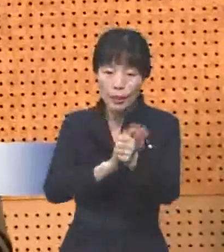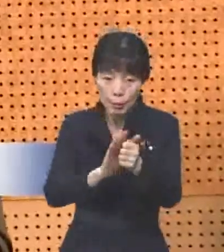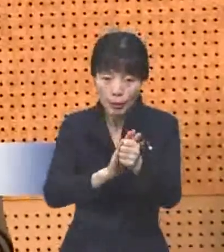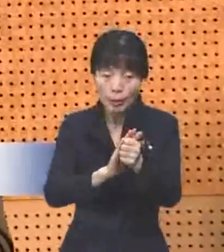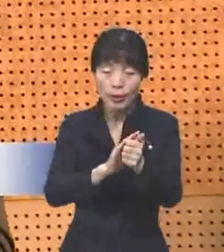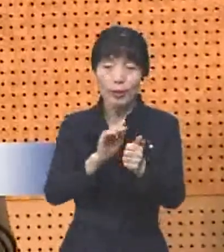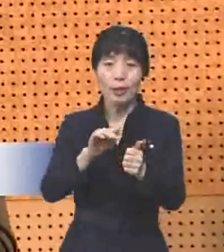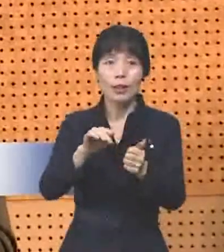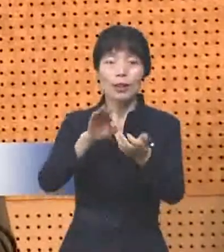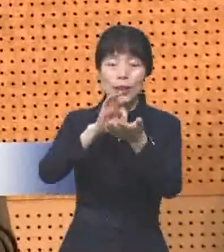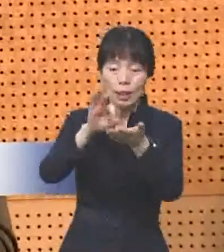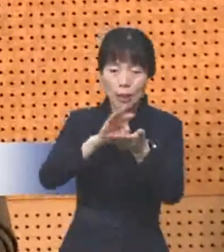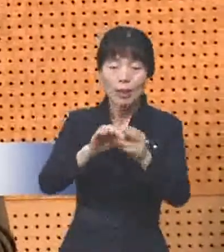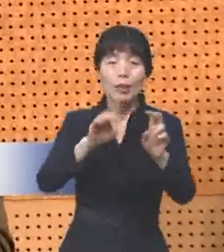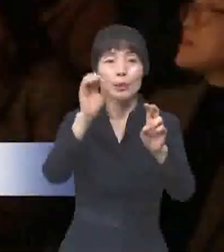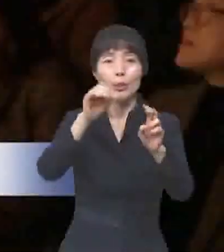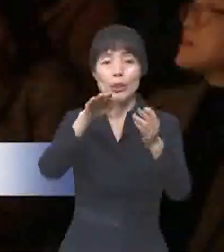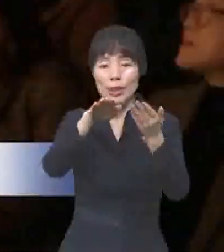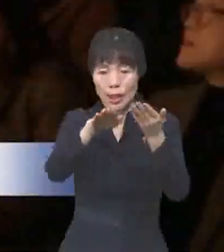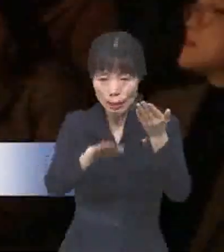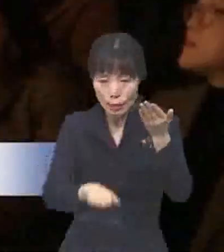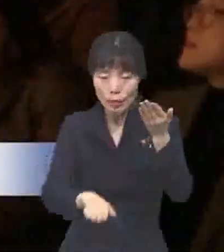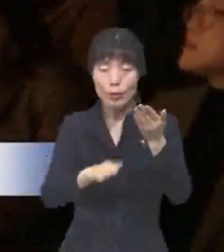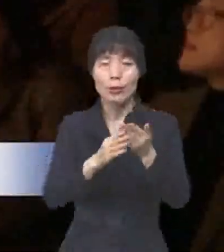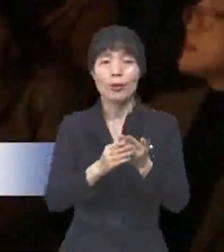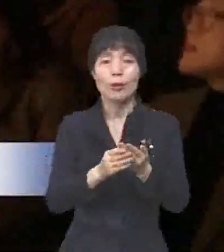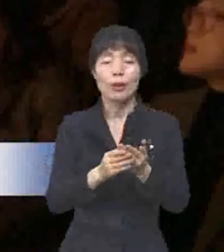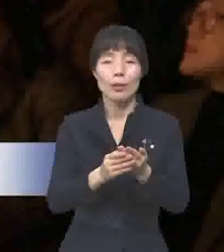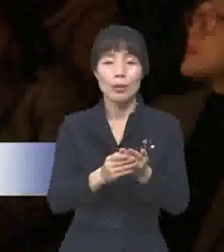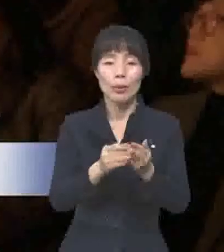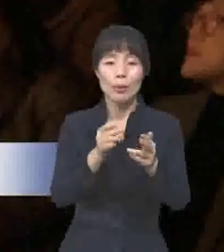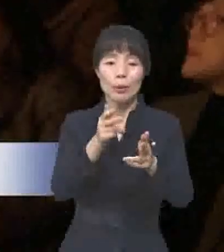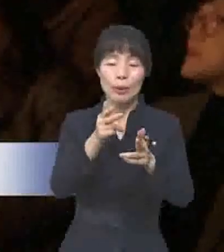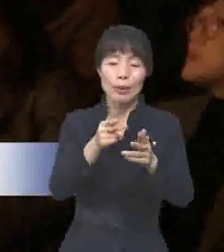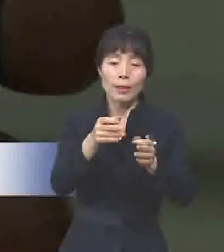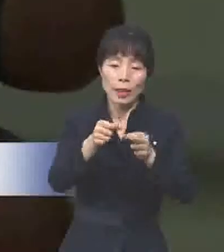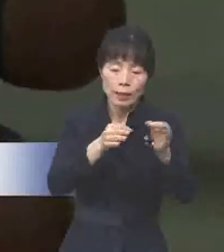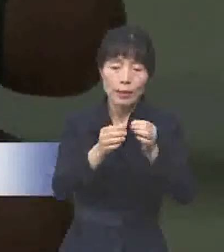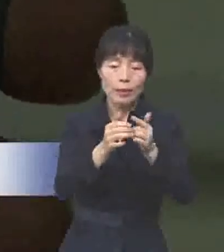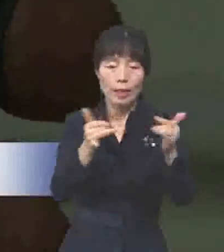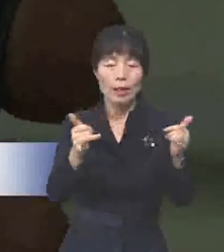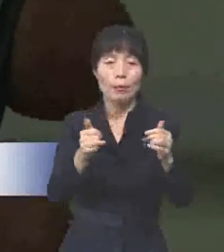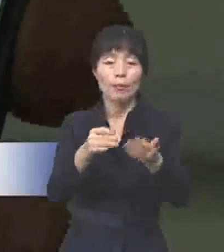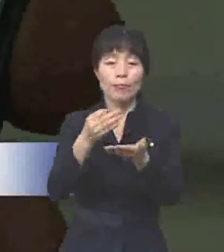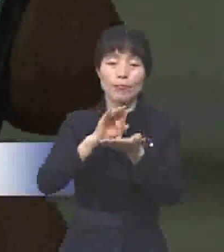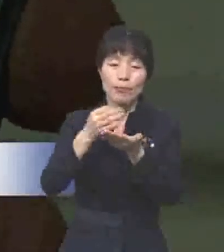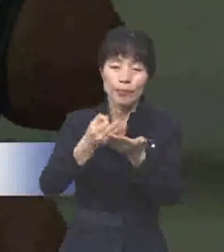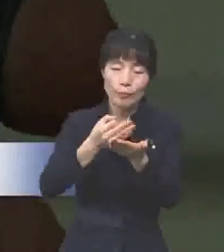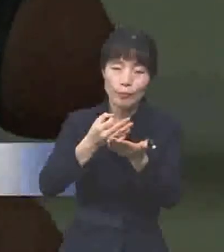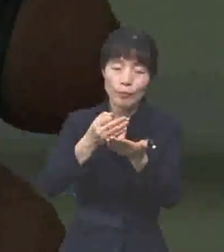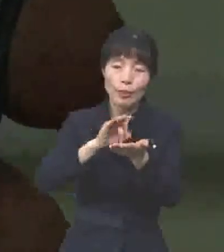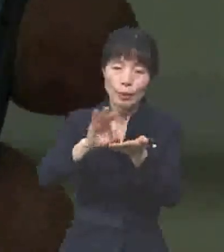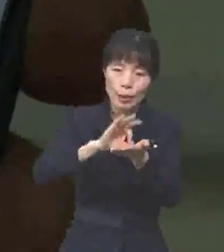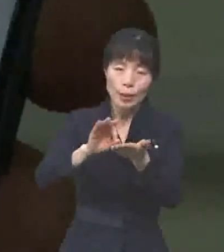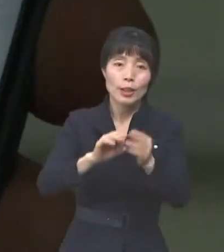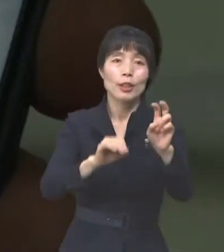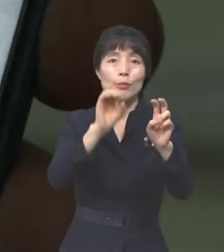역외 소비율을 20% 낮추고 소상공인 매출은 20% 늘리는 목표를